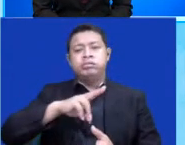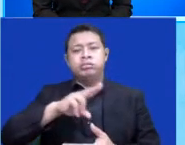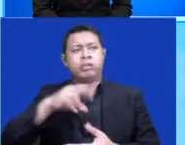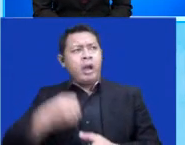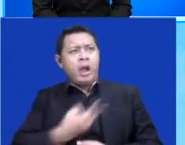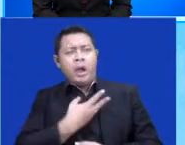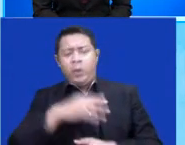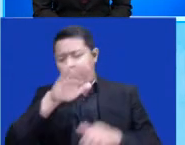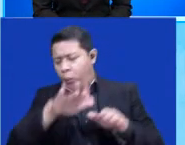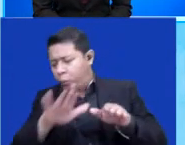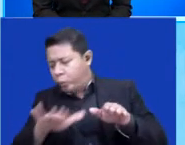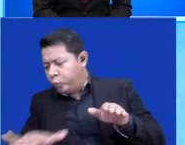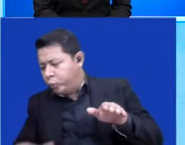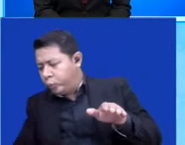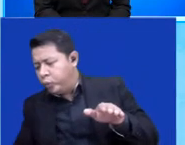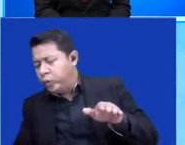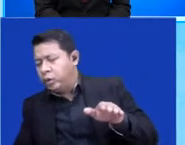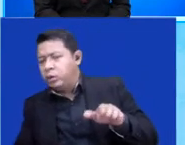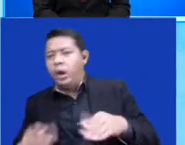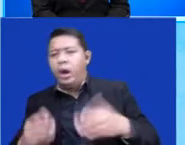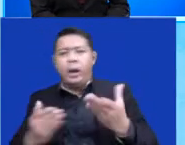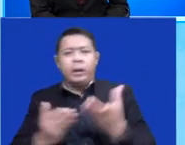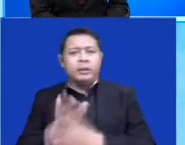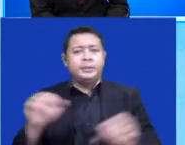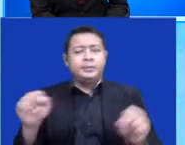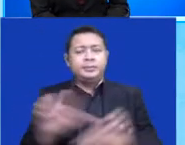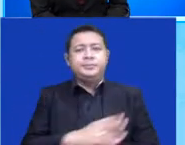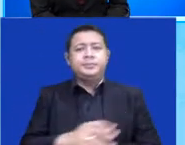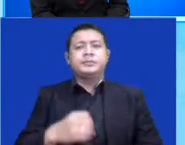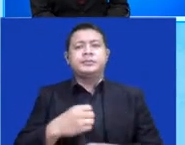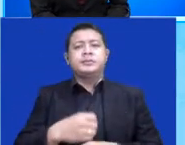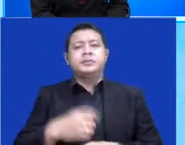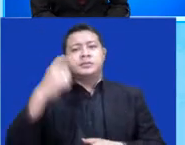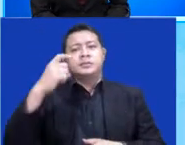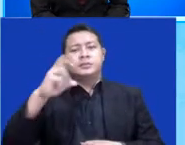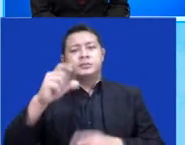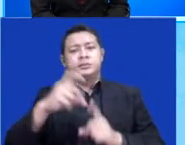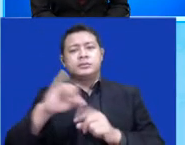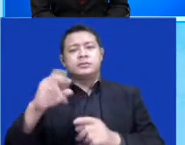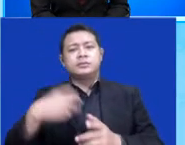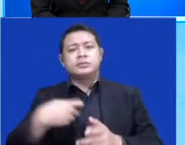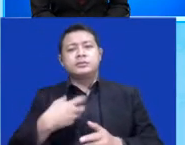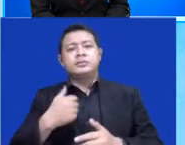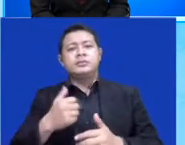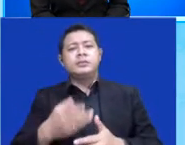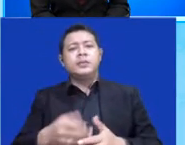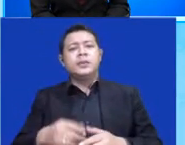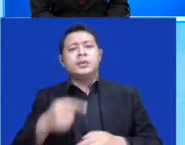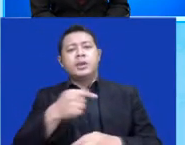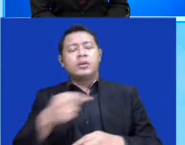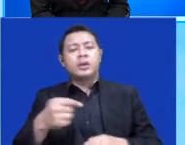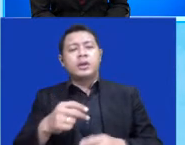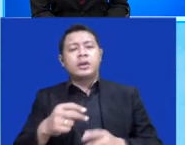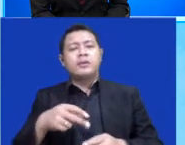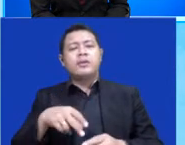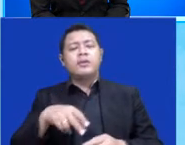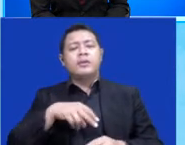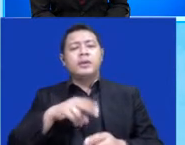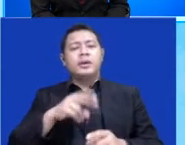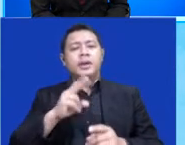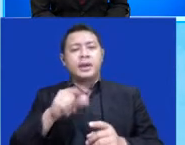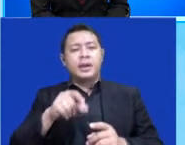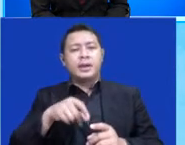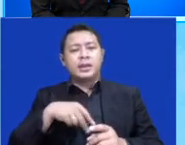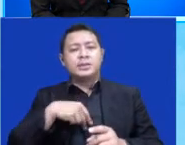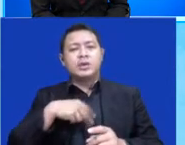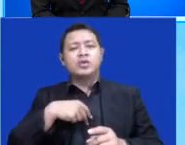atau turunan, maka dengan menerapkan germas atau cerdik, harapannya kita bisa meminimalkan faktor risiko tadi supaya tidak